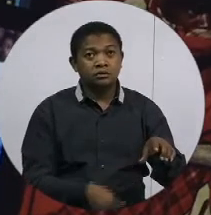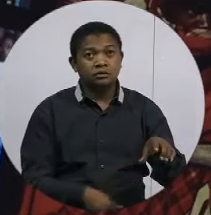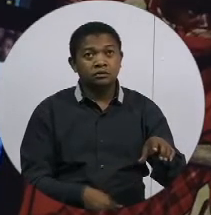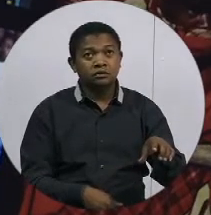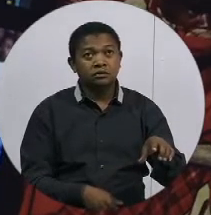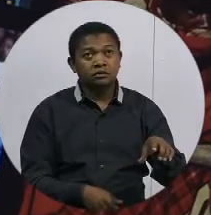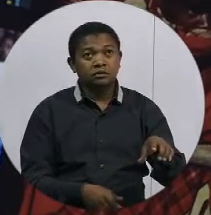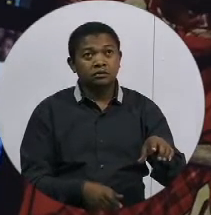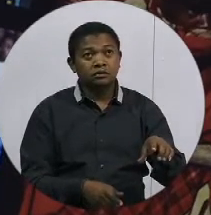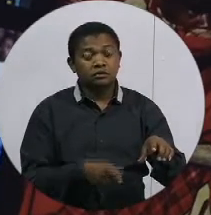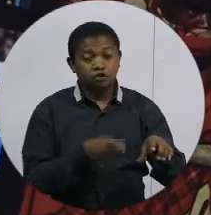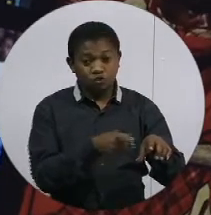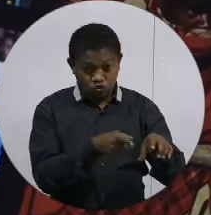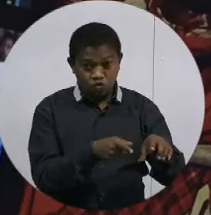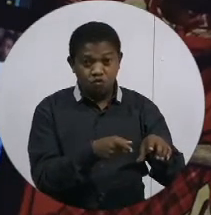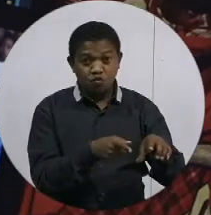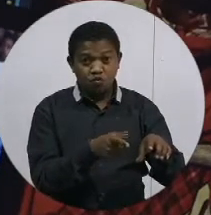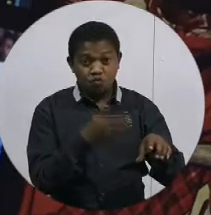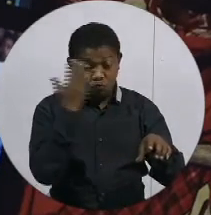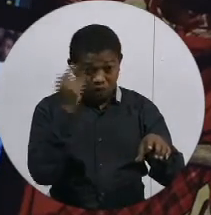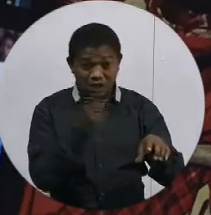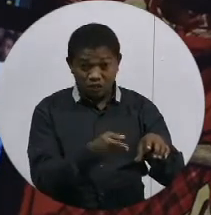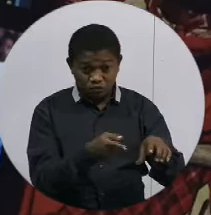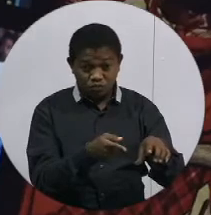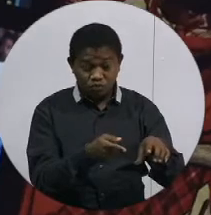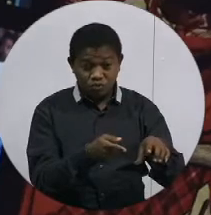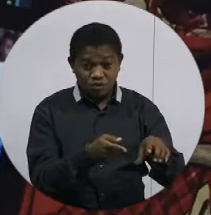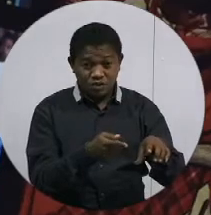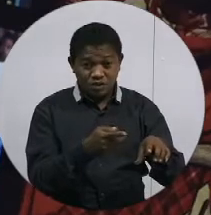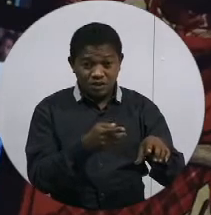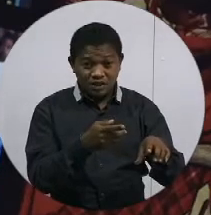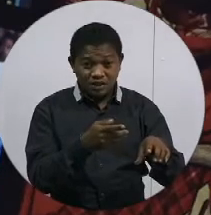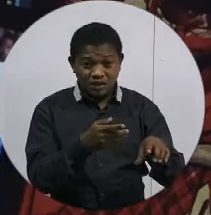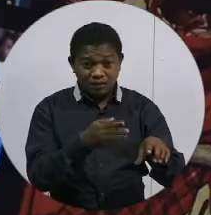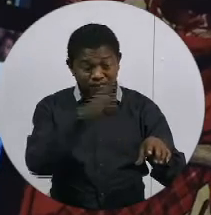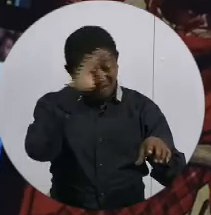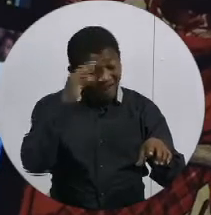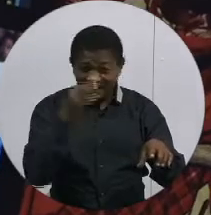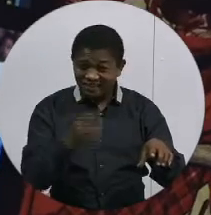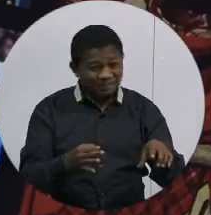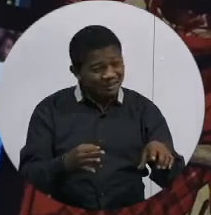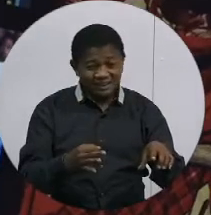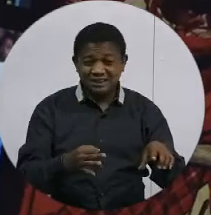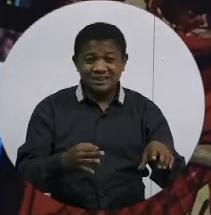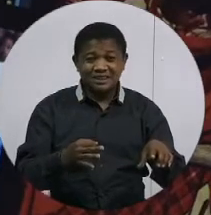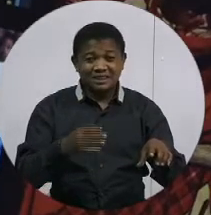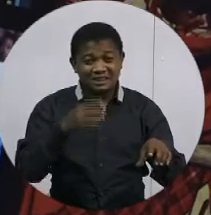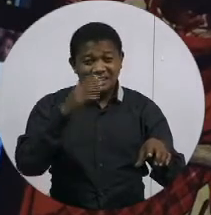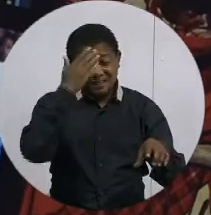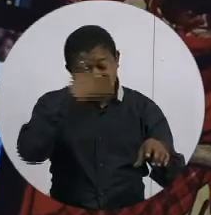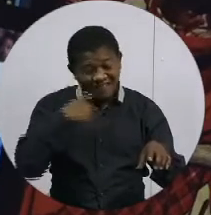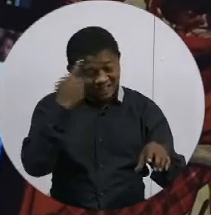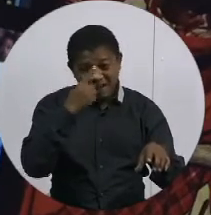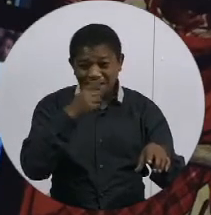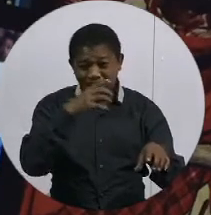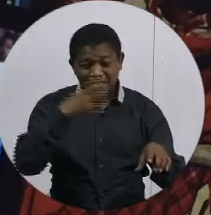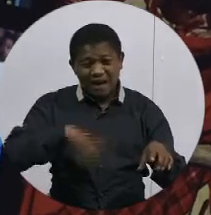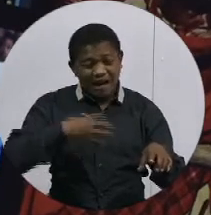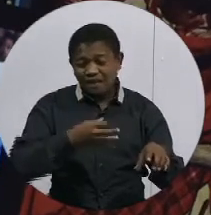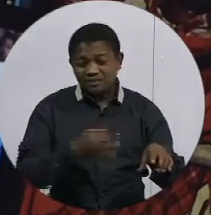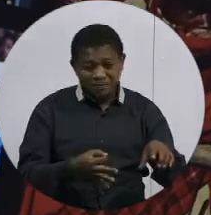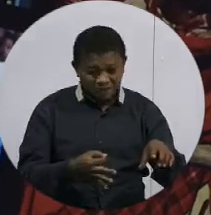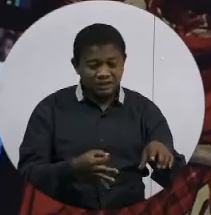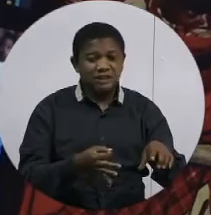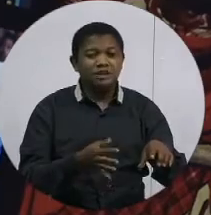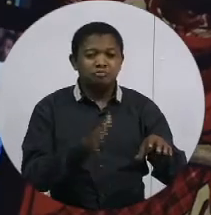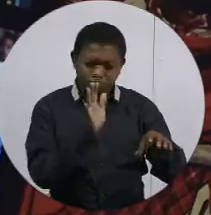any an-tokantrano no mitokamonina sy arahamaso afa-tsy ireo zay tena hoe hita fa tsy ho vita